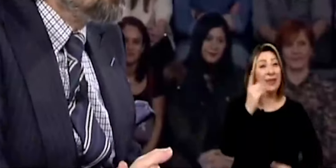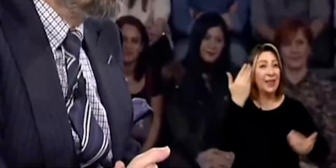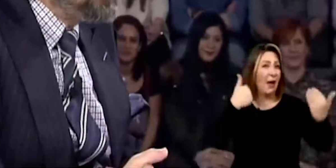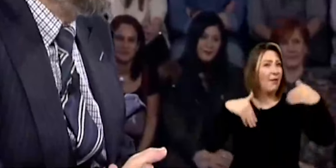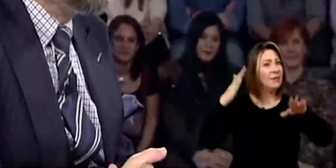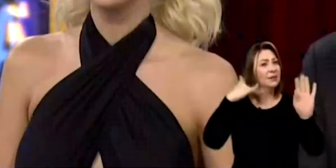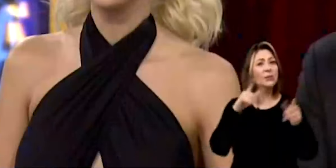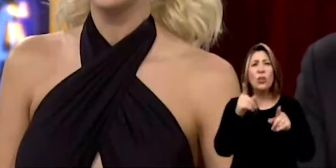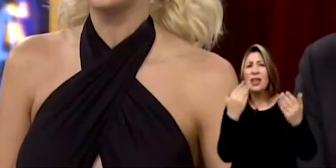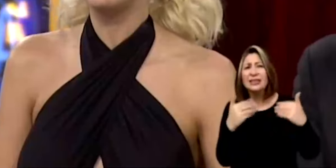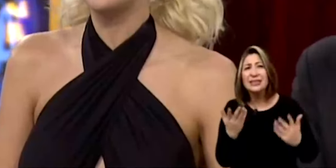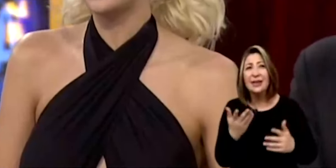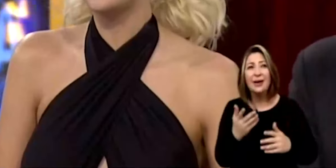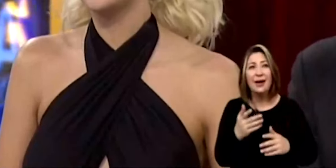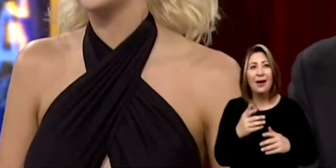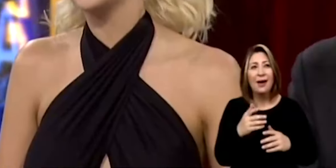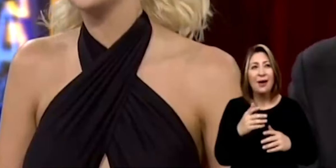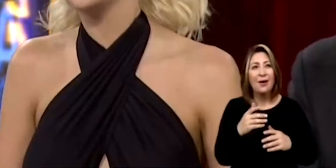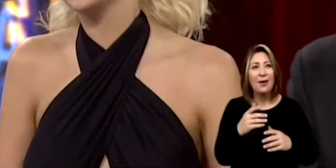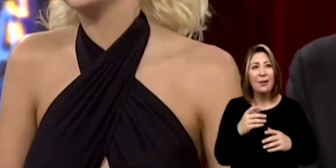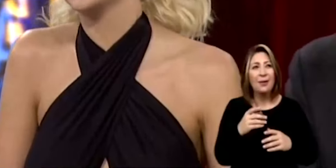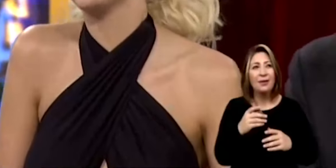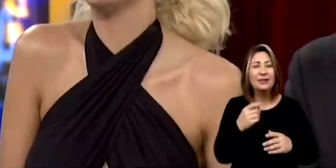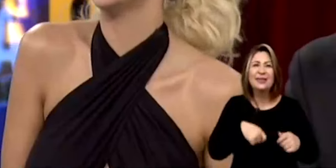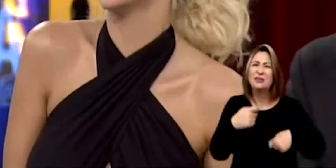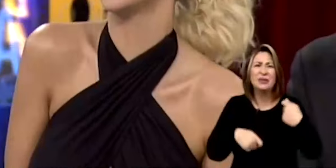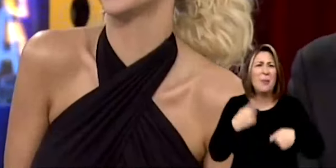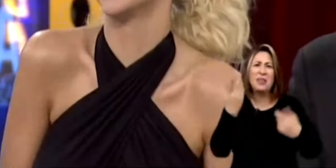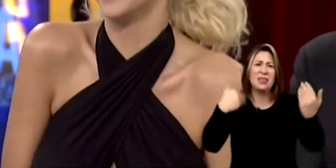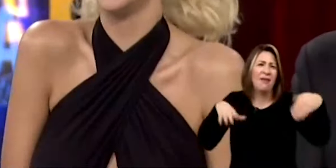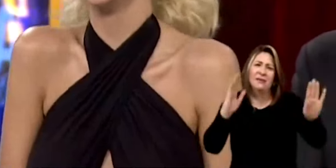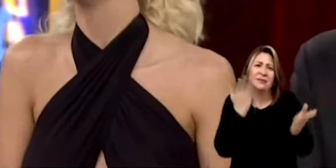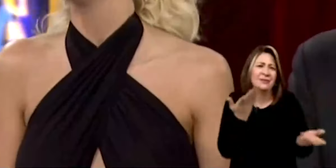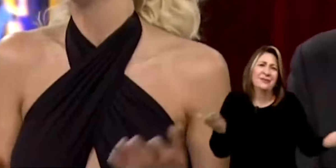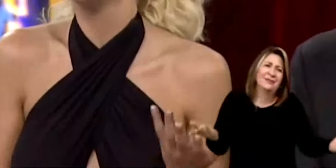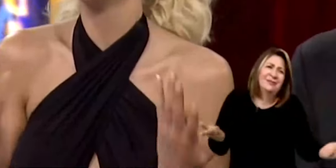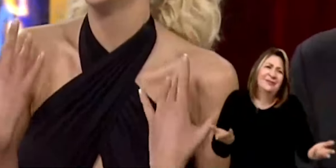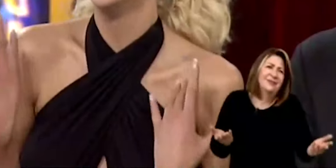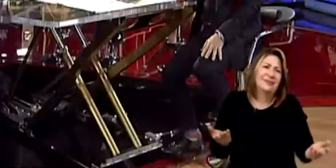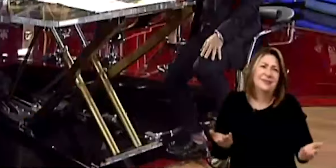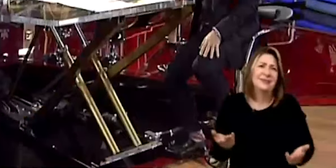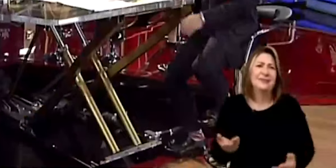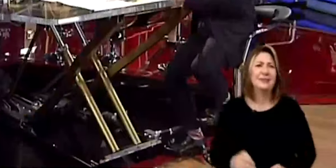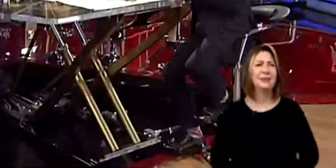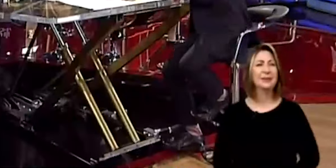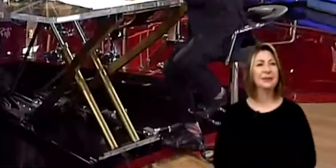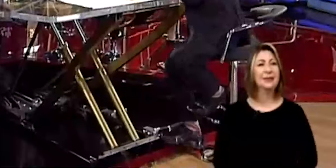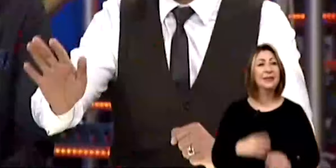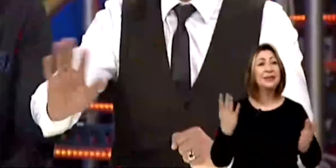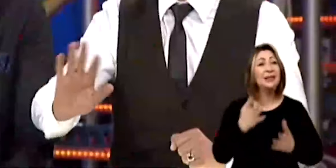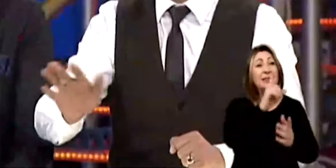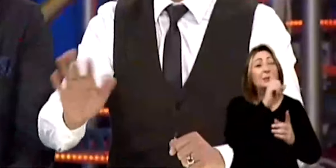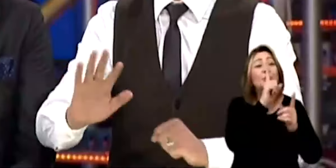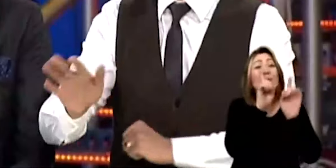dans yapıyorsunuz. Ne dansı o? R&B figürlerini içeren saçma sapan bir dans olsun aslında. Ya ne tatlı. Yani. Ya